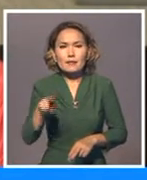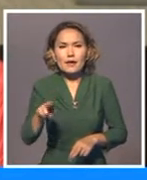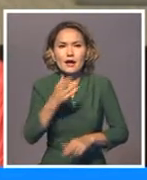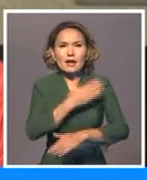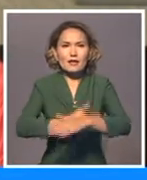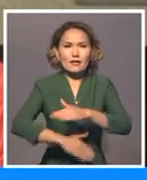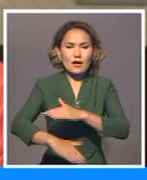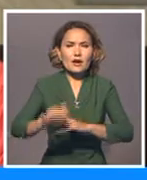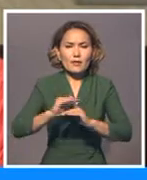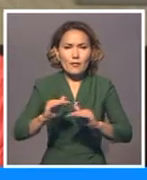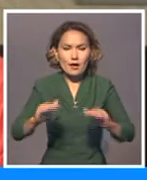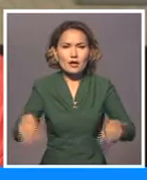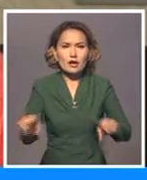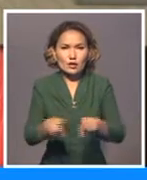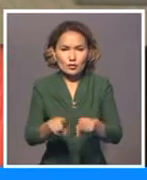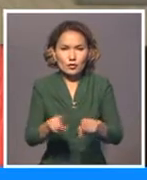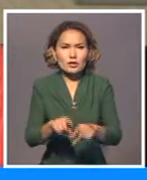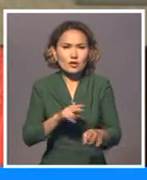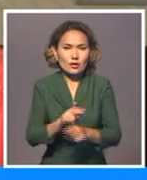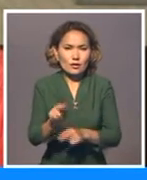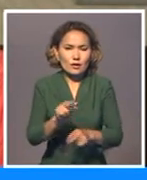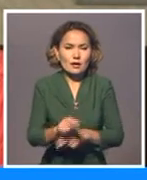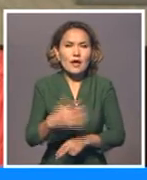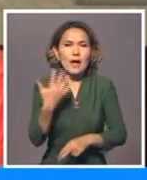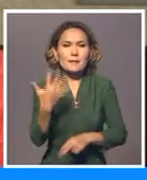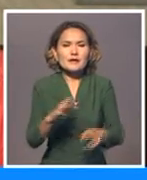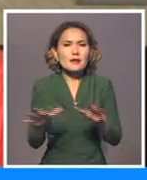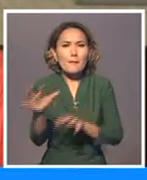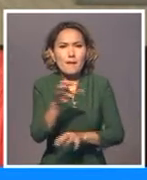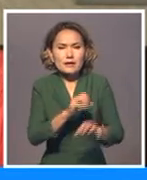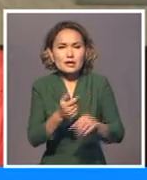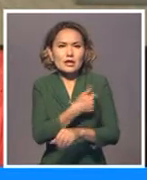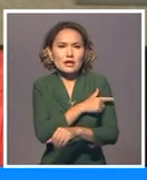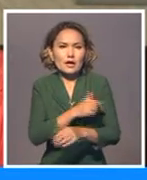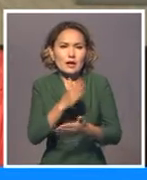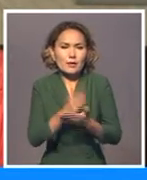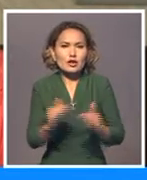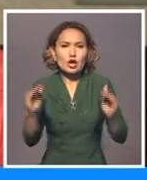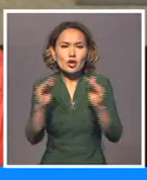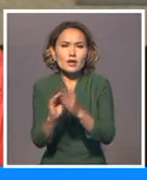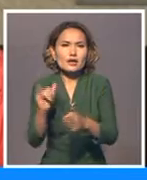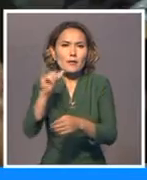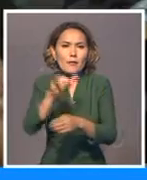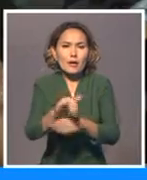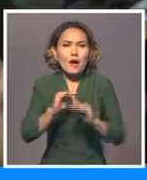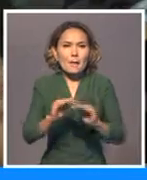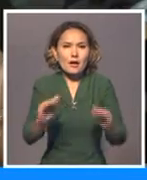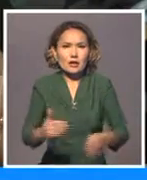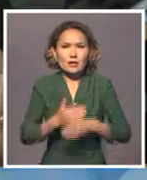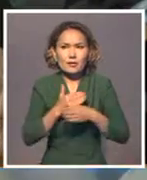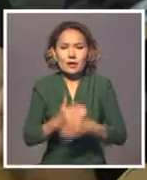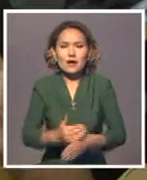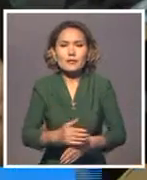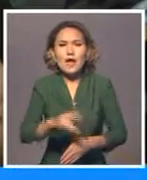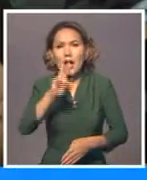балаларымызға үйден ухалаушыларды жіберіп отырып. Бізде қазір 5 массажистіміз бар, бәрі үйден қызмет көрсетеді. 60 балаға. Ал 2